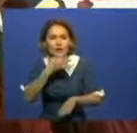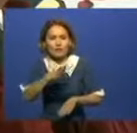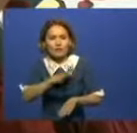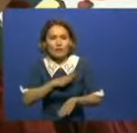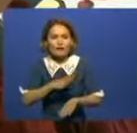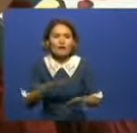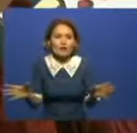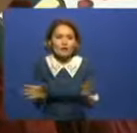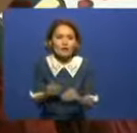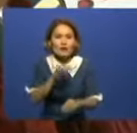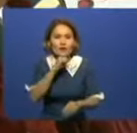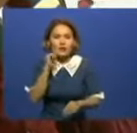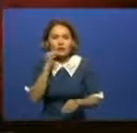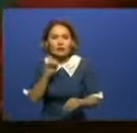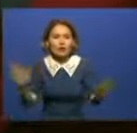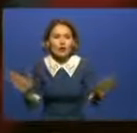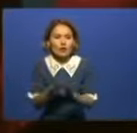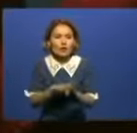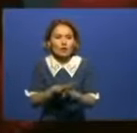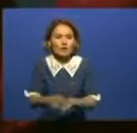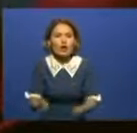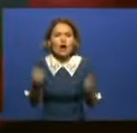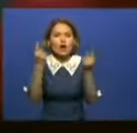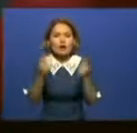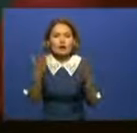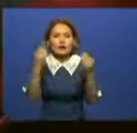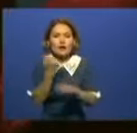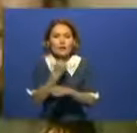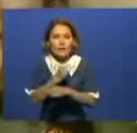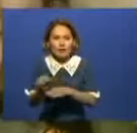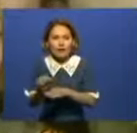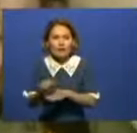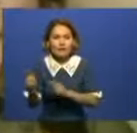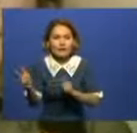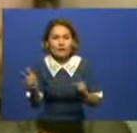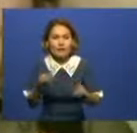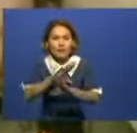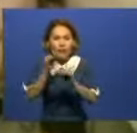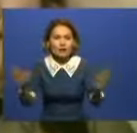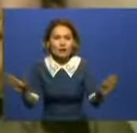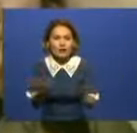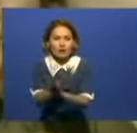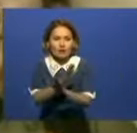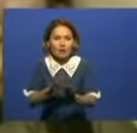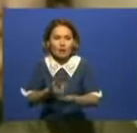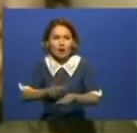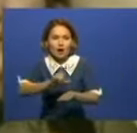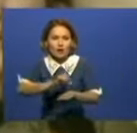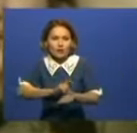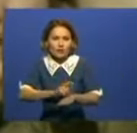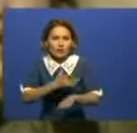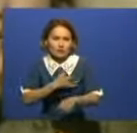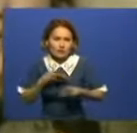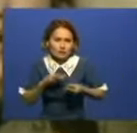орындады. Әсіресе миллиондардың жүрегіне жол тауып, ұлы жеңістің әнұранына айналған Ден Победы әнін шырқағанда жас та жасамыс та қатты тебіренді.